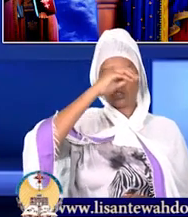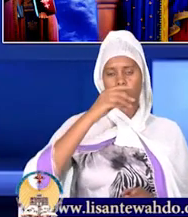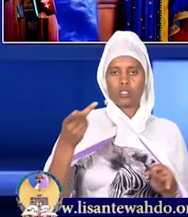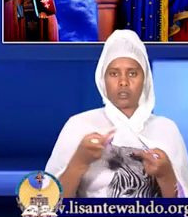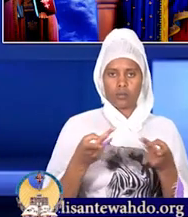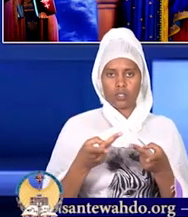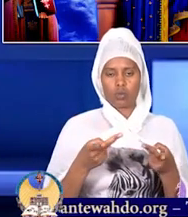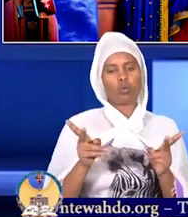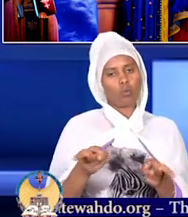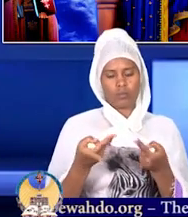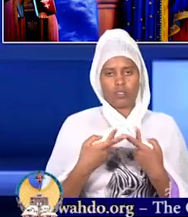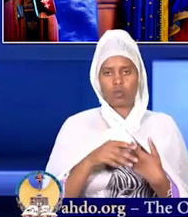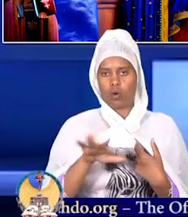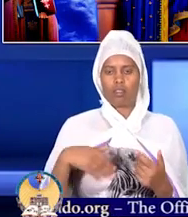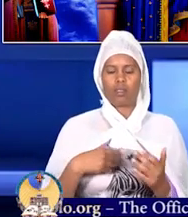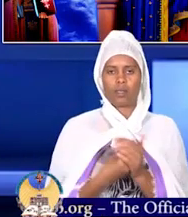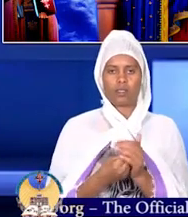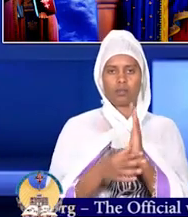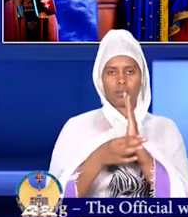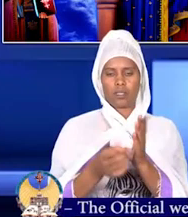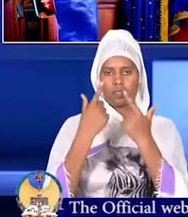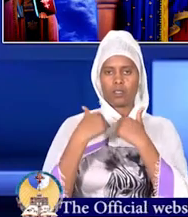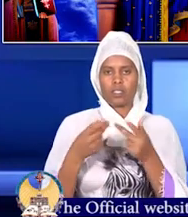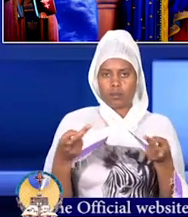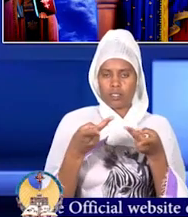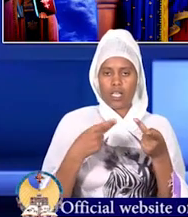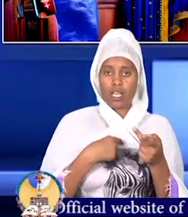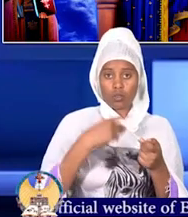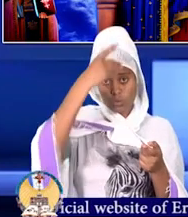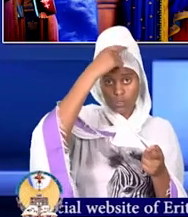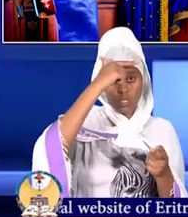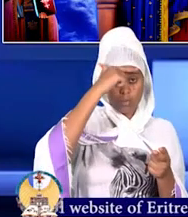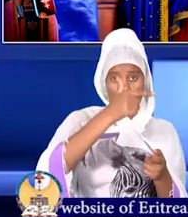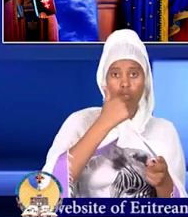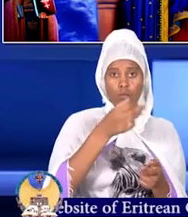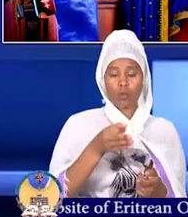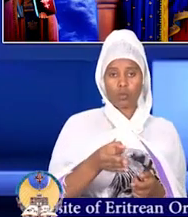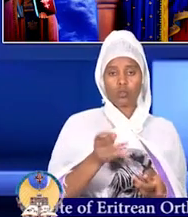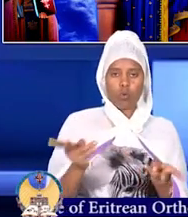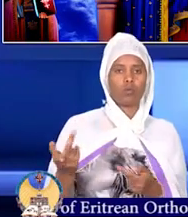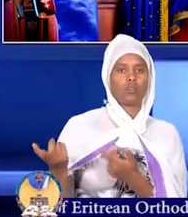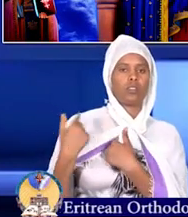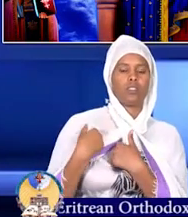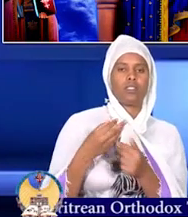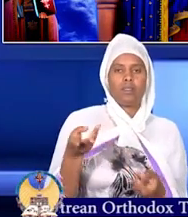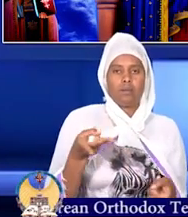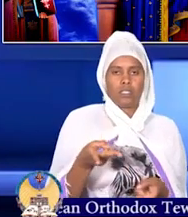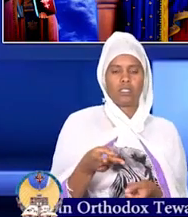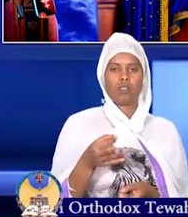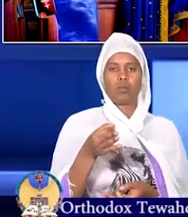ዝመሰልክዎ ንዓይ ምሰሉሉ እንታይ ጌርናይ መምርሒ እውን ይብናይ ንዓይ ምሰሉ ኢሉ እቲ ንቅዱሳን